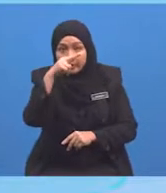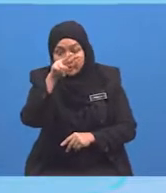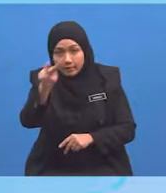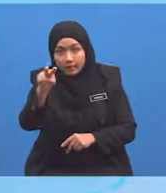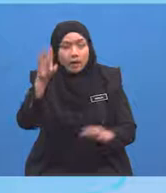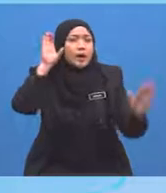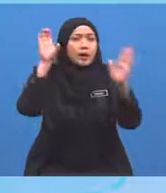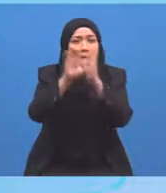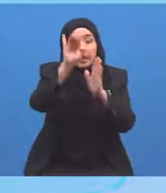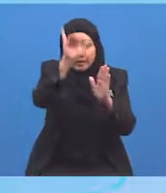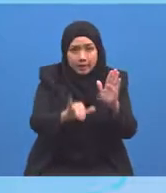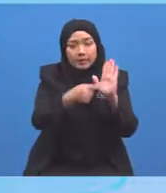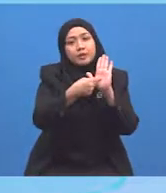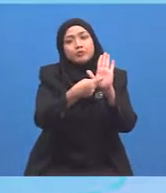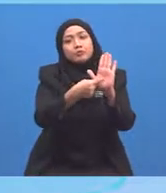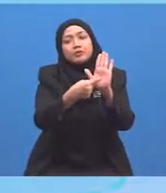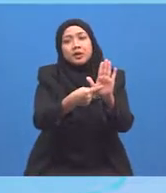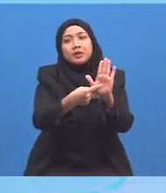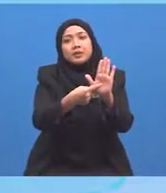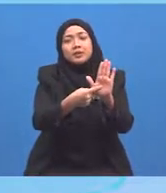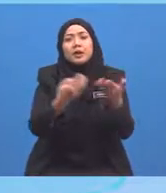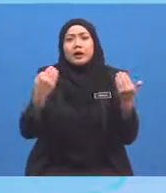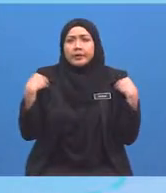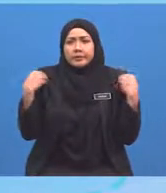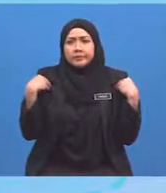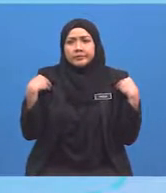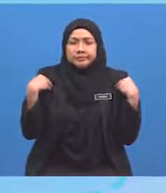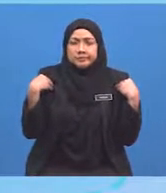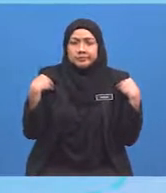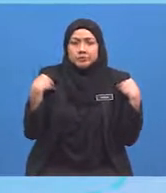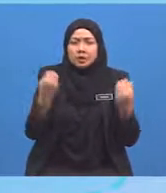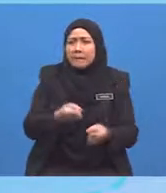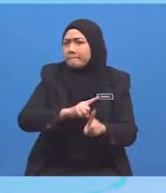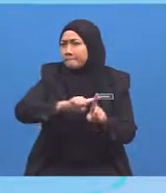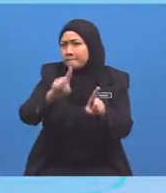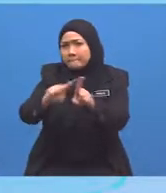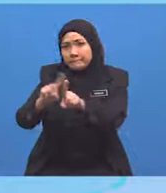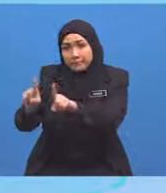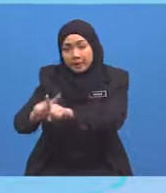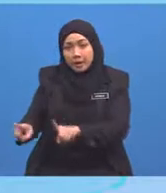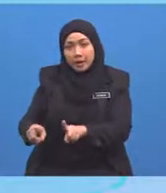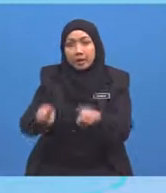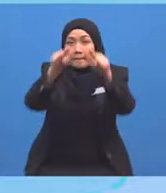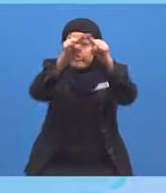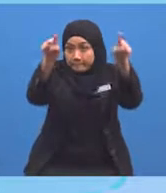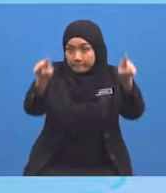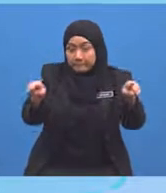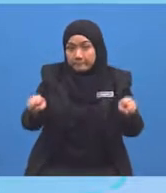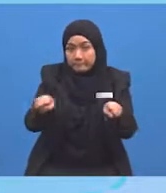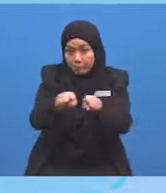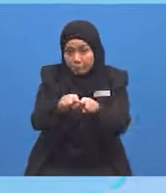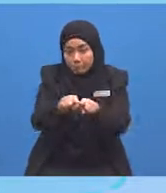tanda ini, terdiri daripada gabungan pelbagai poligon.